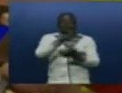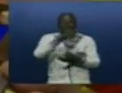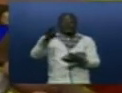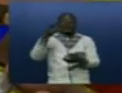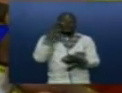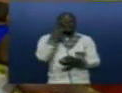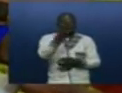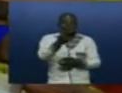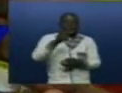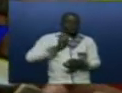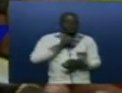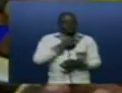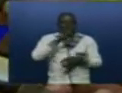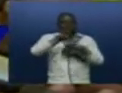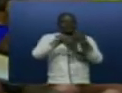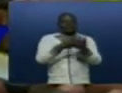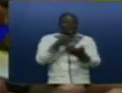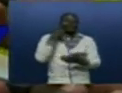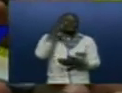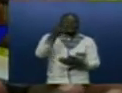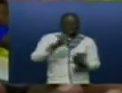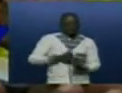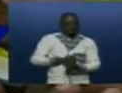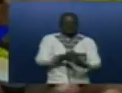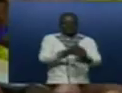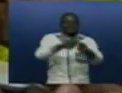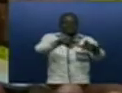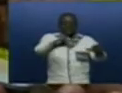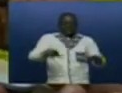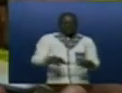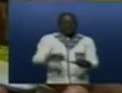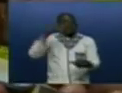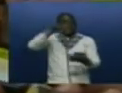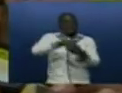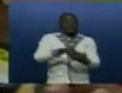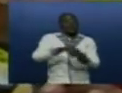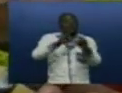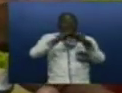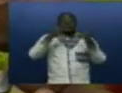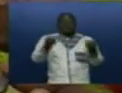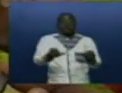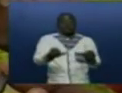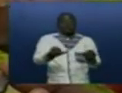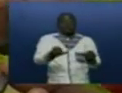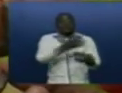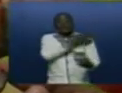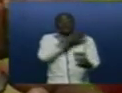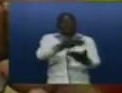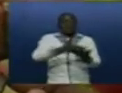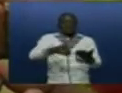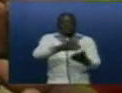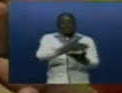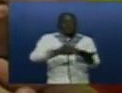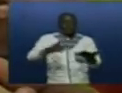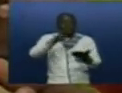nous tous on a vécu ça, on a suivi sur place ou bien dans les médias ou dans les réseaux sociaux. Mais quelque part, ceux qui n'ont pas